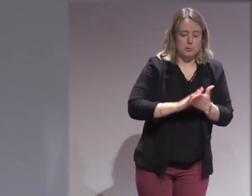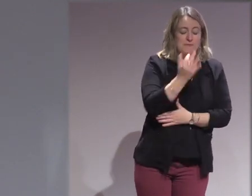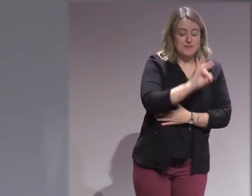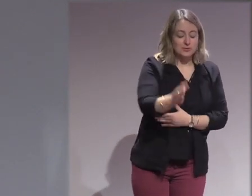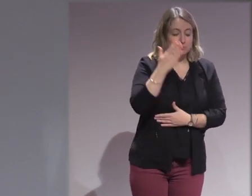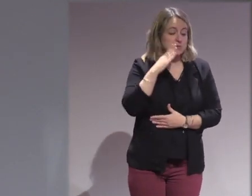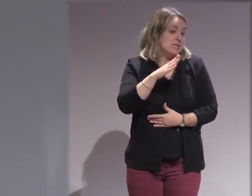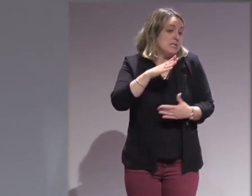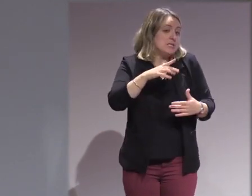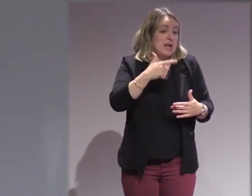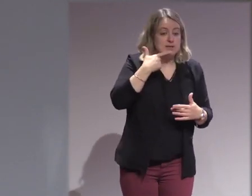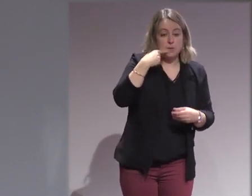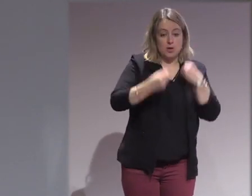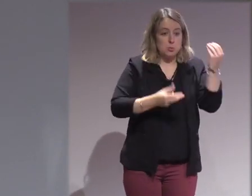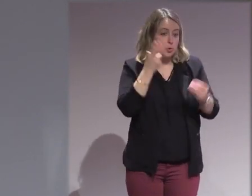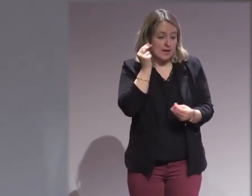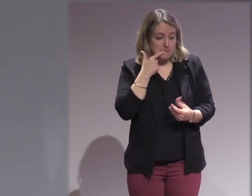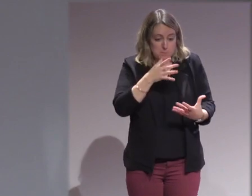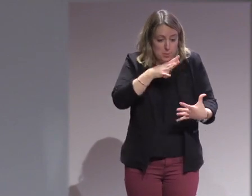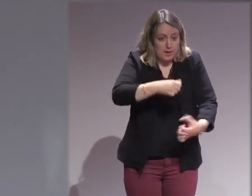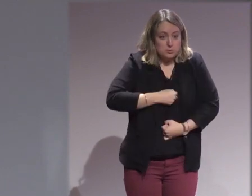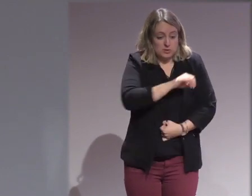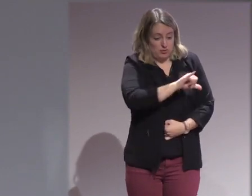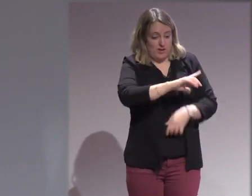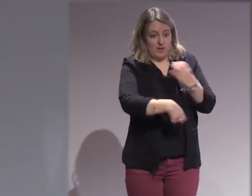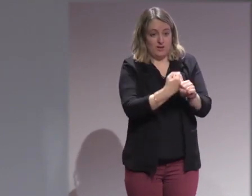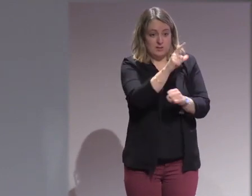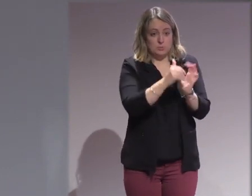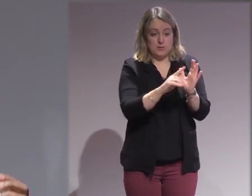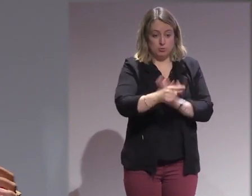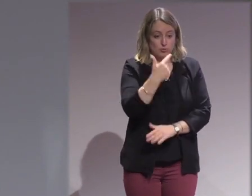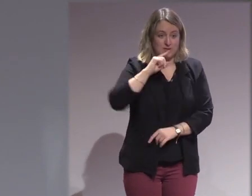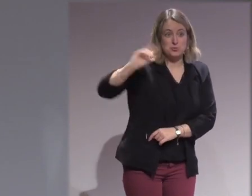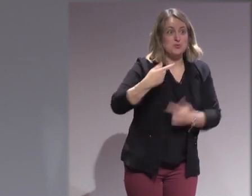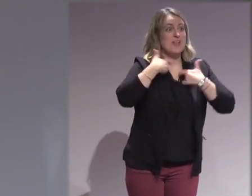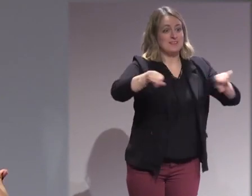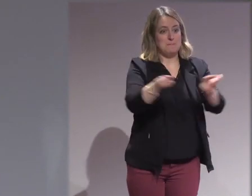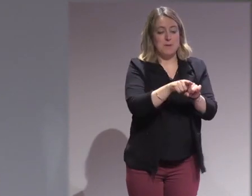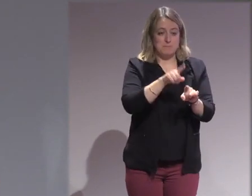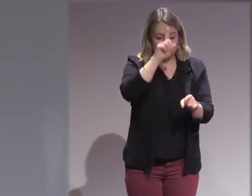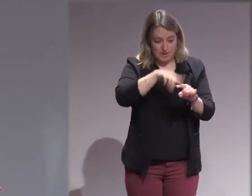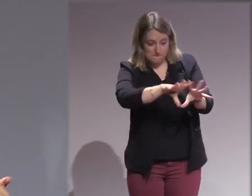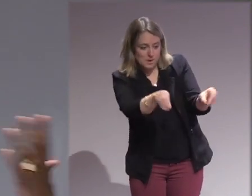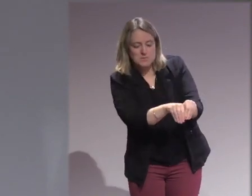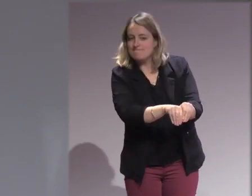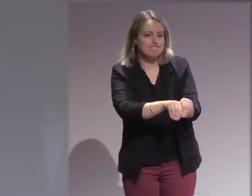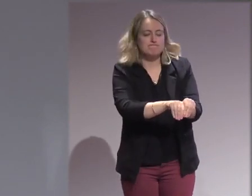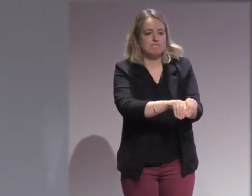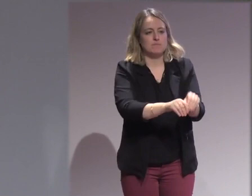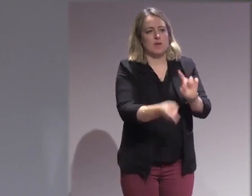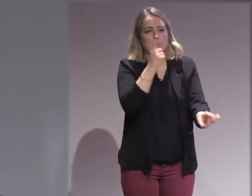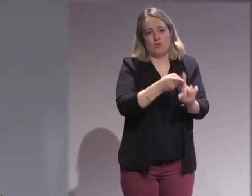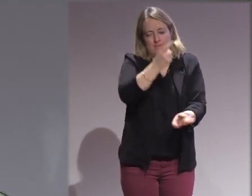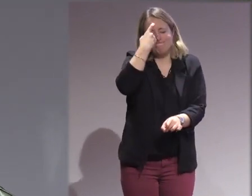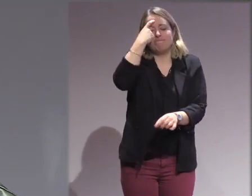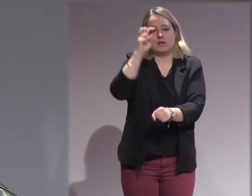jusqu'à 2012. Donc le faire famille n'est pas accessible à tout le monde de la même façon. Donc voilà, ça c'est la perspective que je vous demande de garder en tête tout